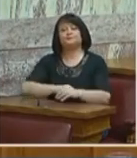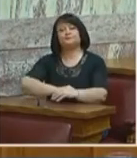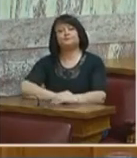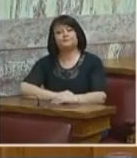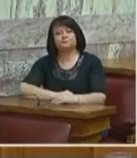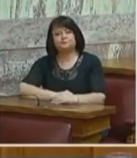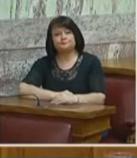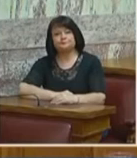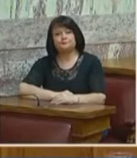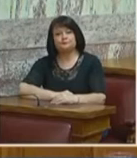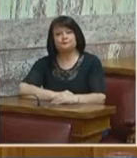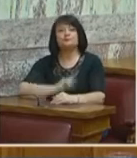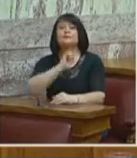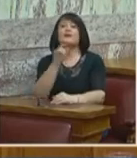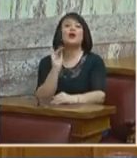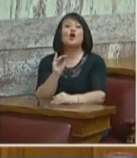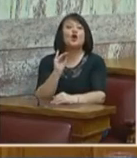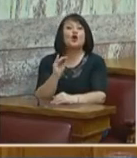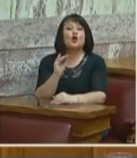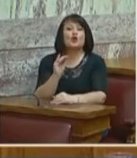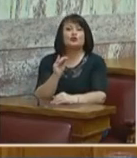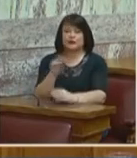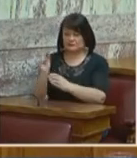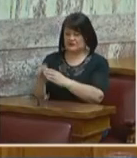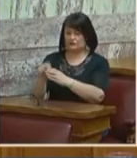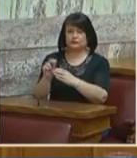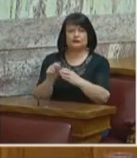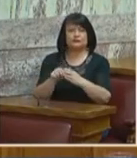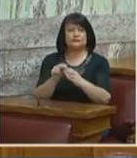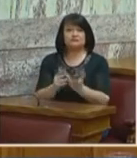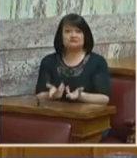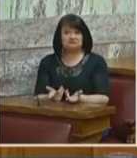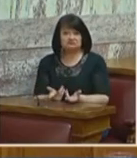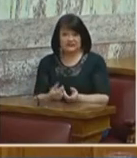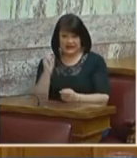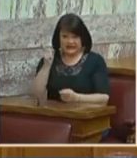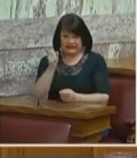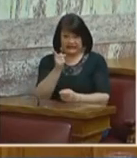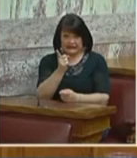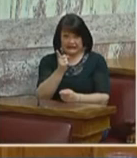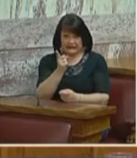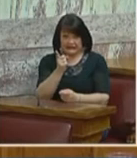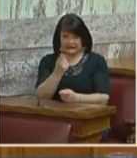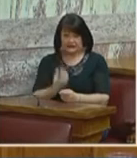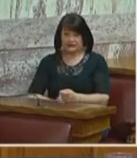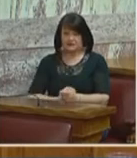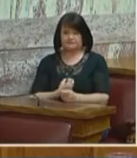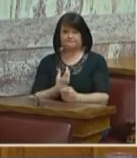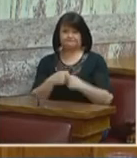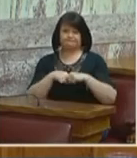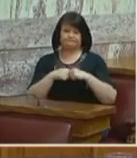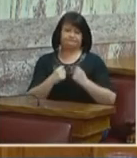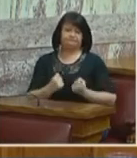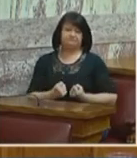Ερωτώ, είναι η κάθε ψήφος απότοκος αξιολογικής κρίσης? Αισθάνθηκα αποκαρδίωση μετά την προηγούμενη